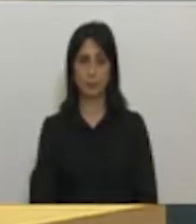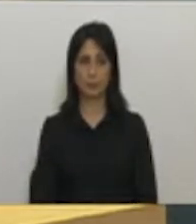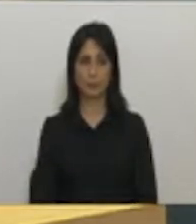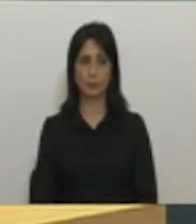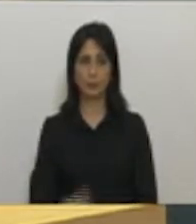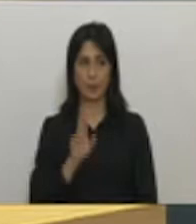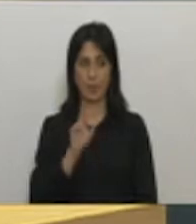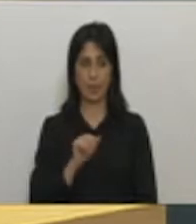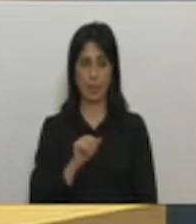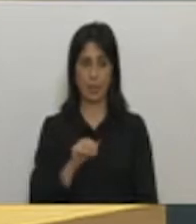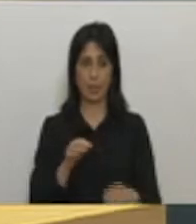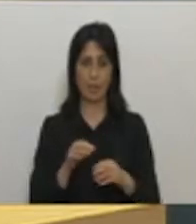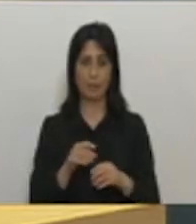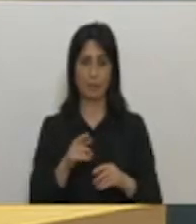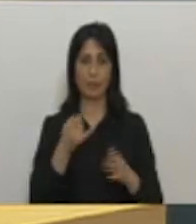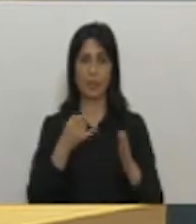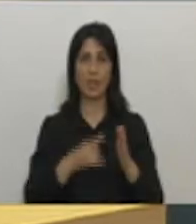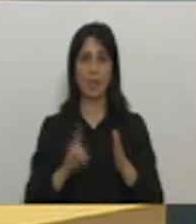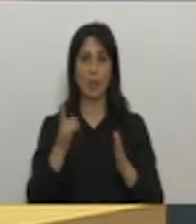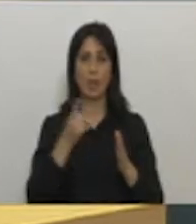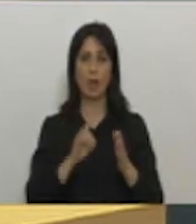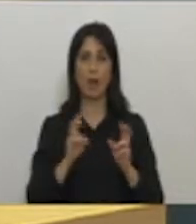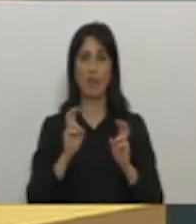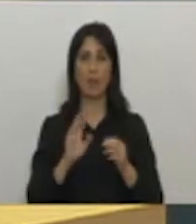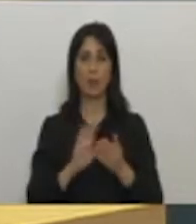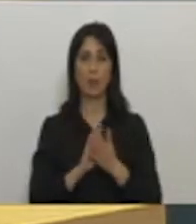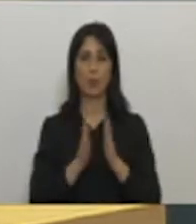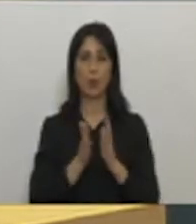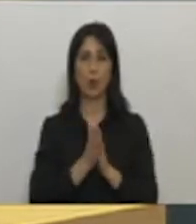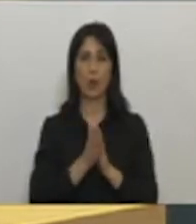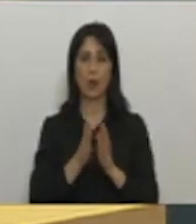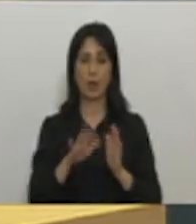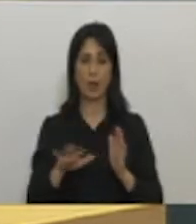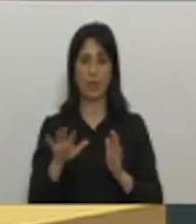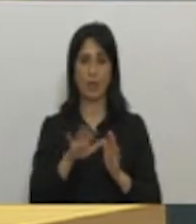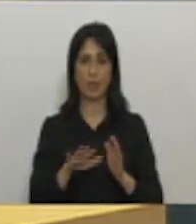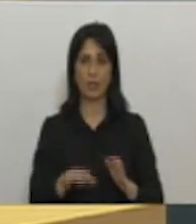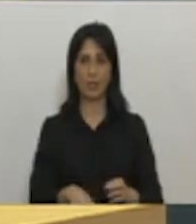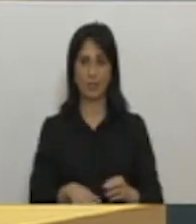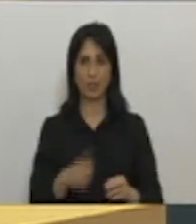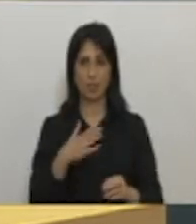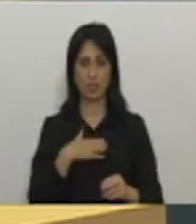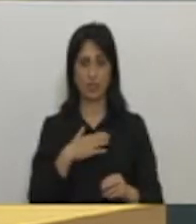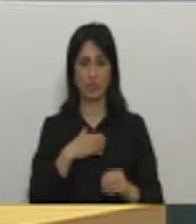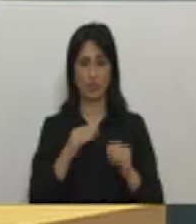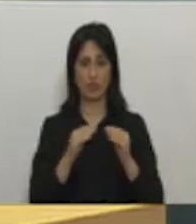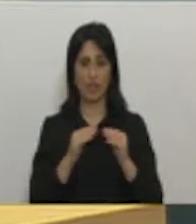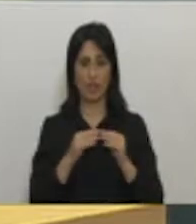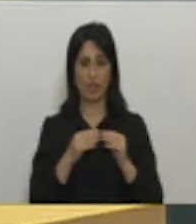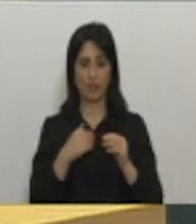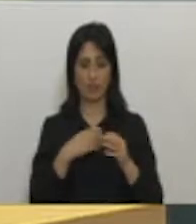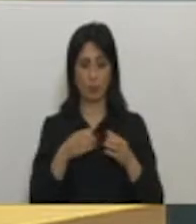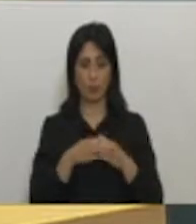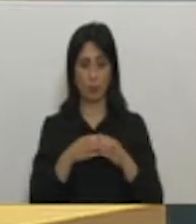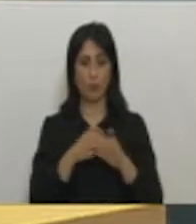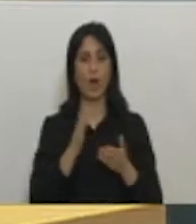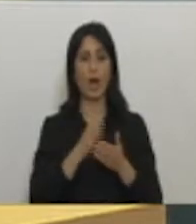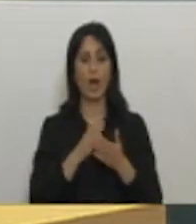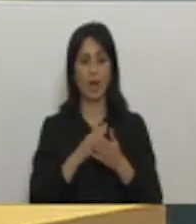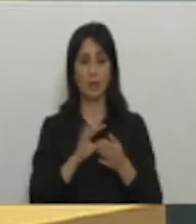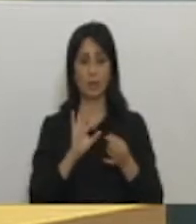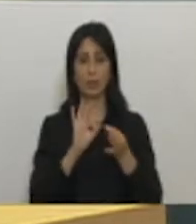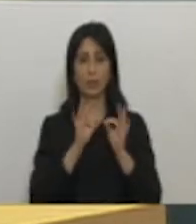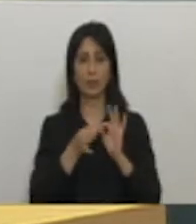Და დემოგრაფიული მდგომარეობა ქვეყნის. ჩვენ ვლავ, ჩვენ ჯგუფს, გაჩნია